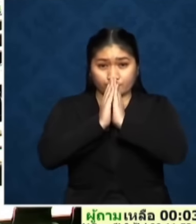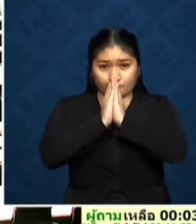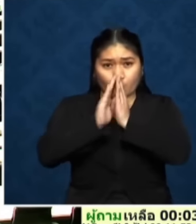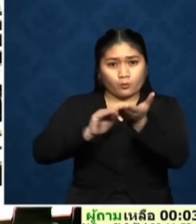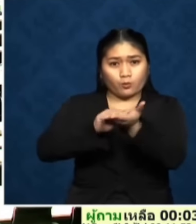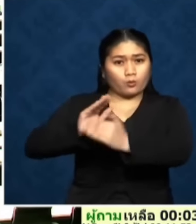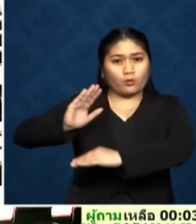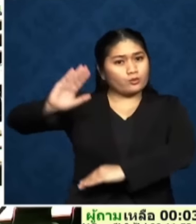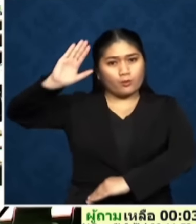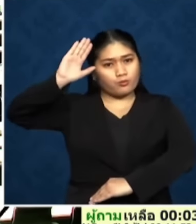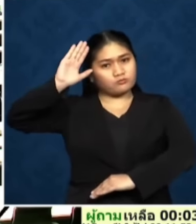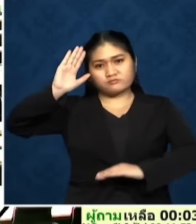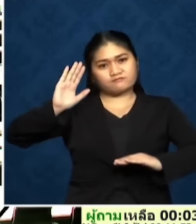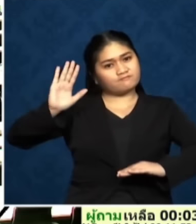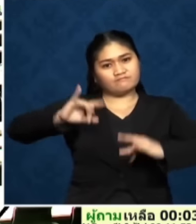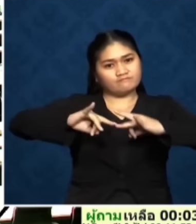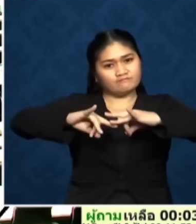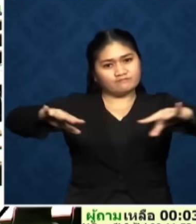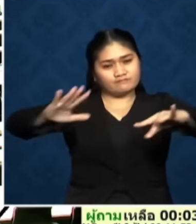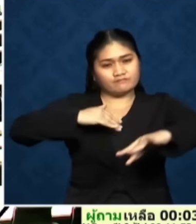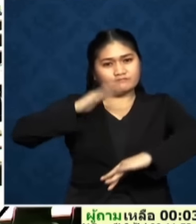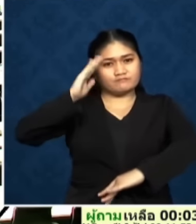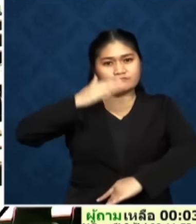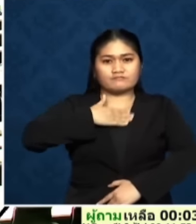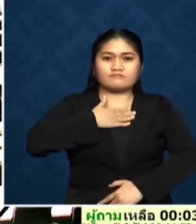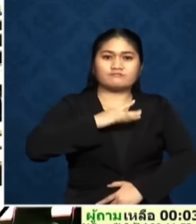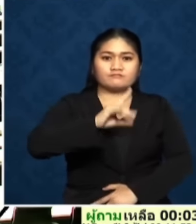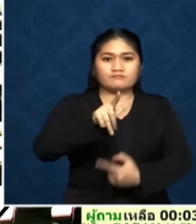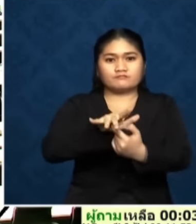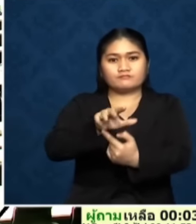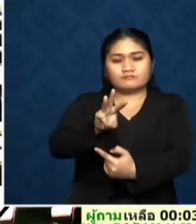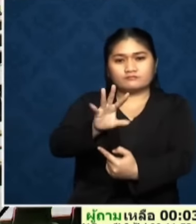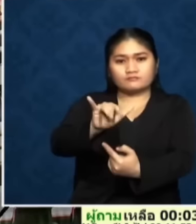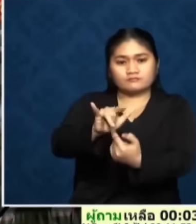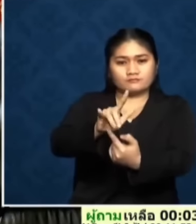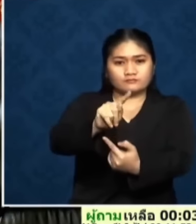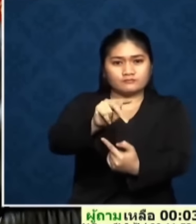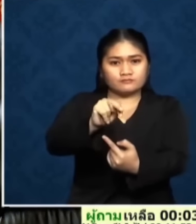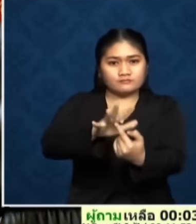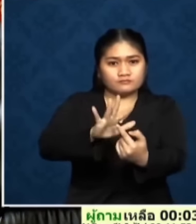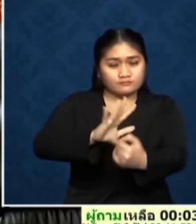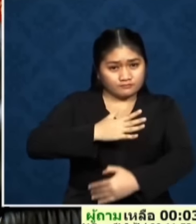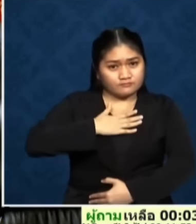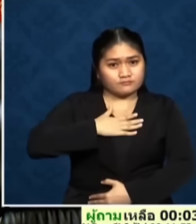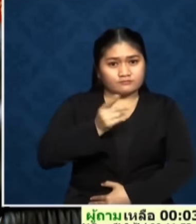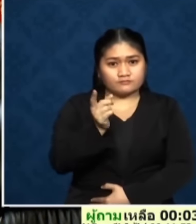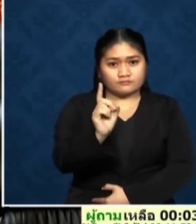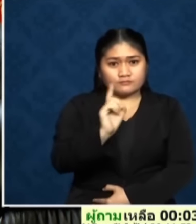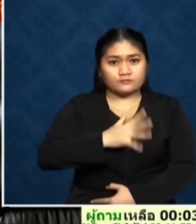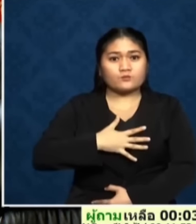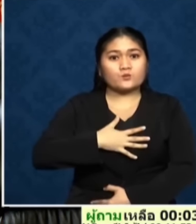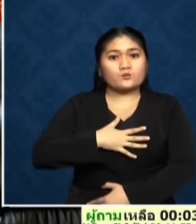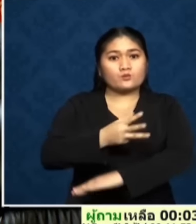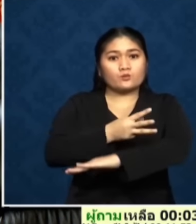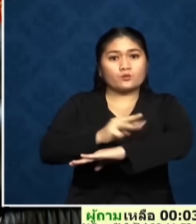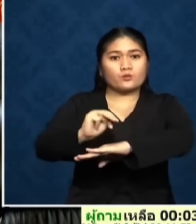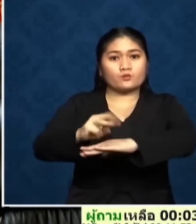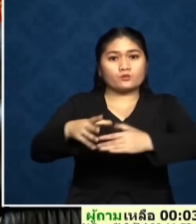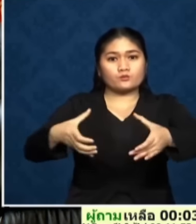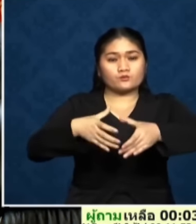เกิดครับ ครับท่านประธานที่เคารพครับกับผมชัยวัฒนาตินรัตน์มหาสารคามพรรคเพื่อไท